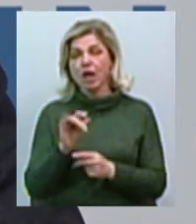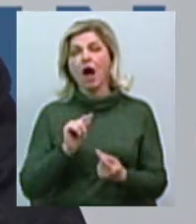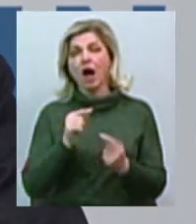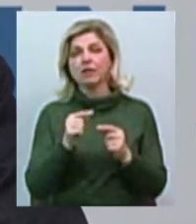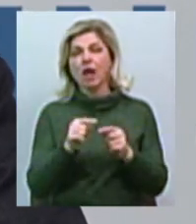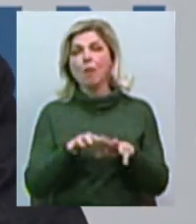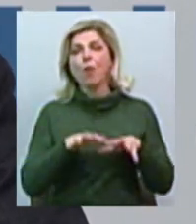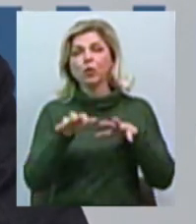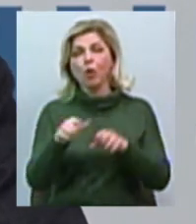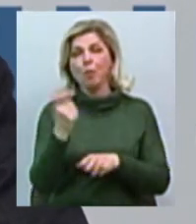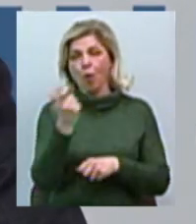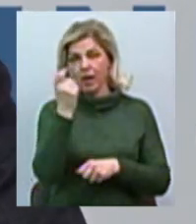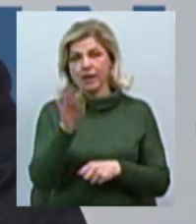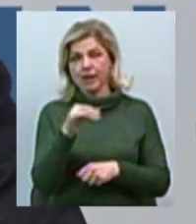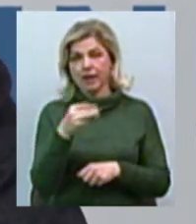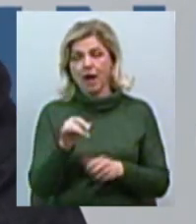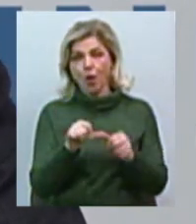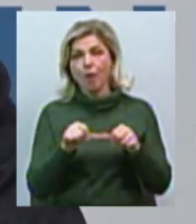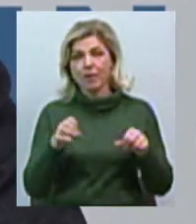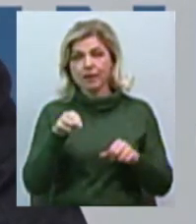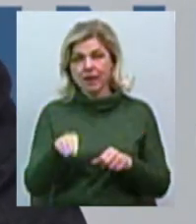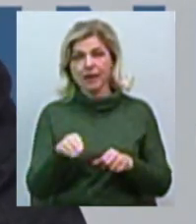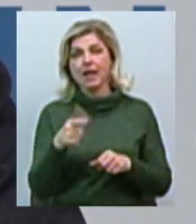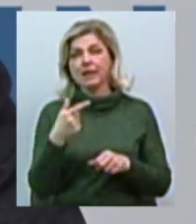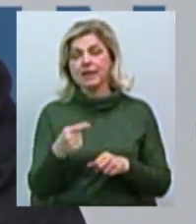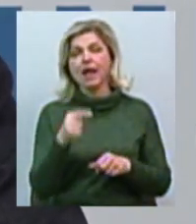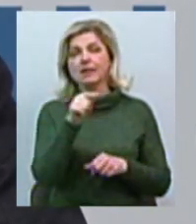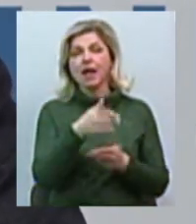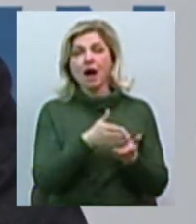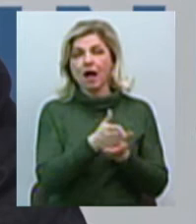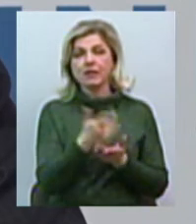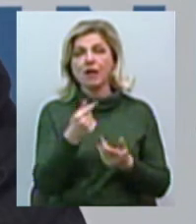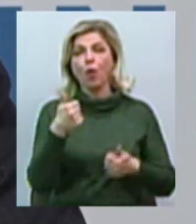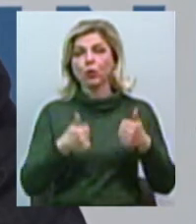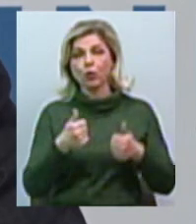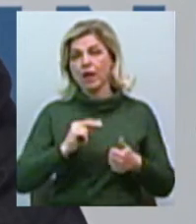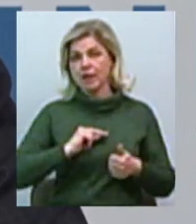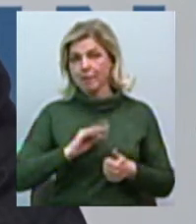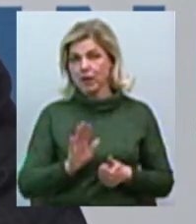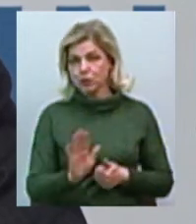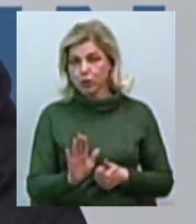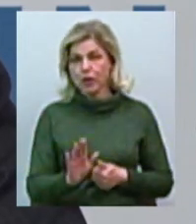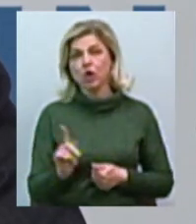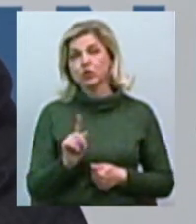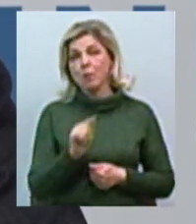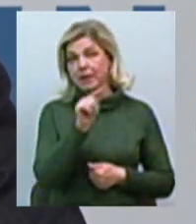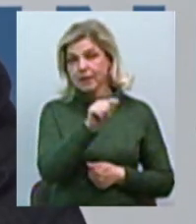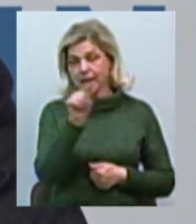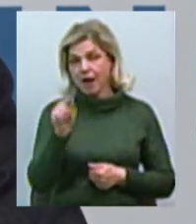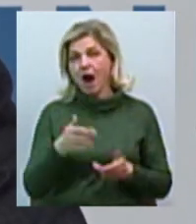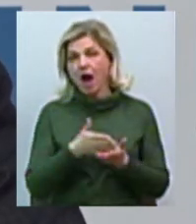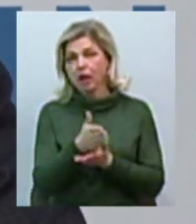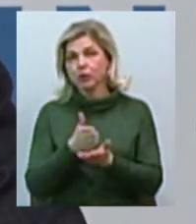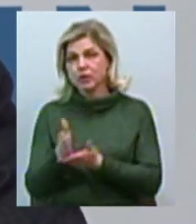які слідкують за тим, щоб в тих галузях, де конкуренція не працює, щоб в тих галузях держава